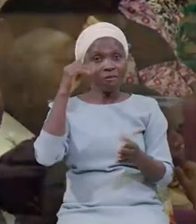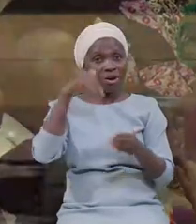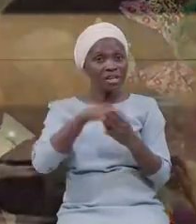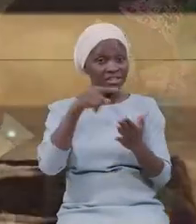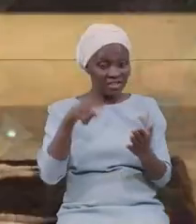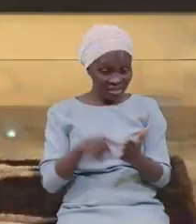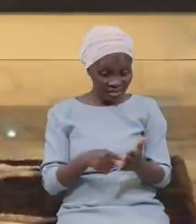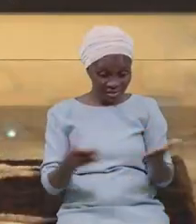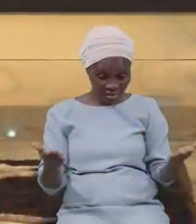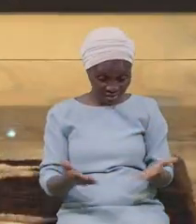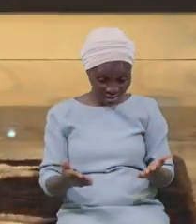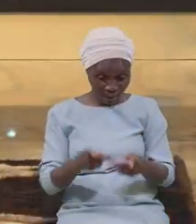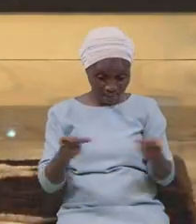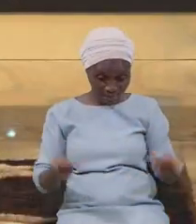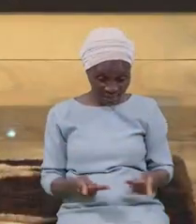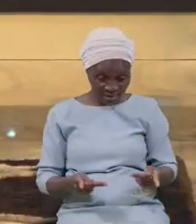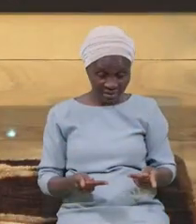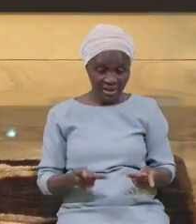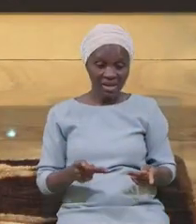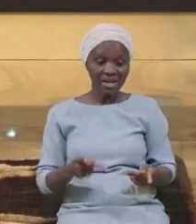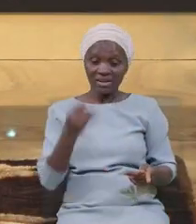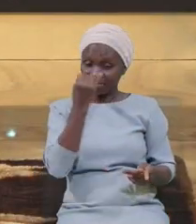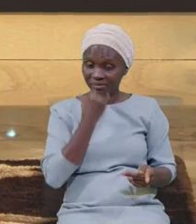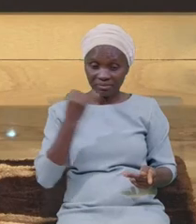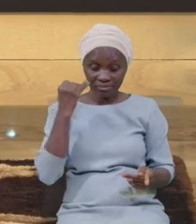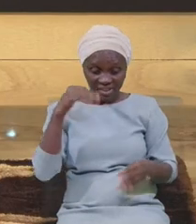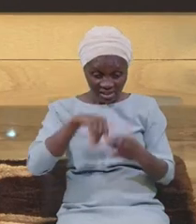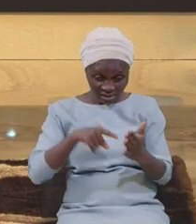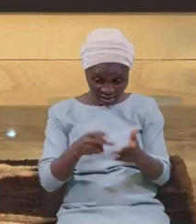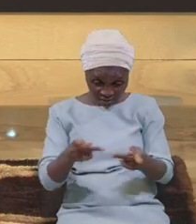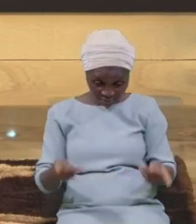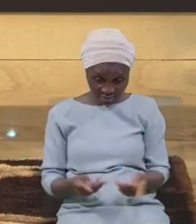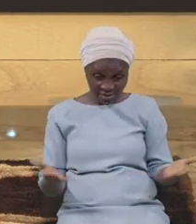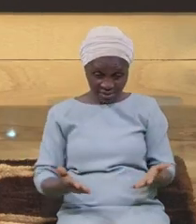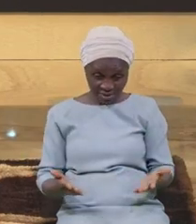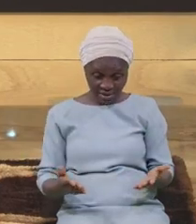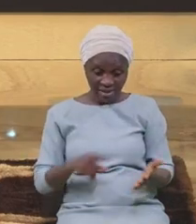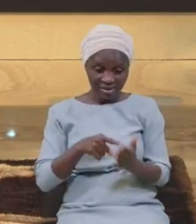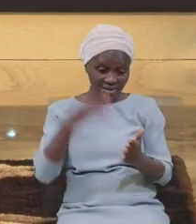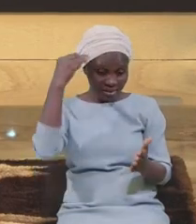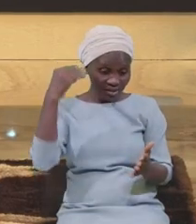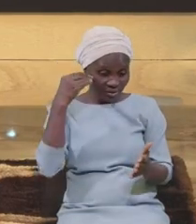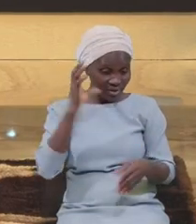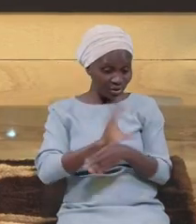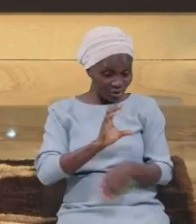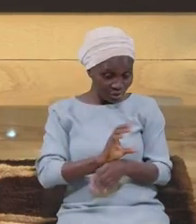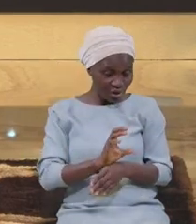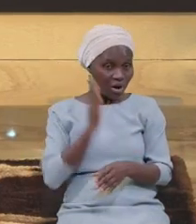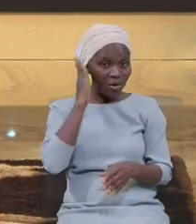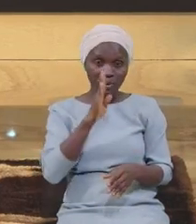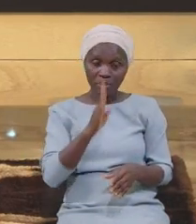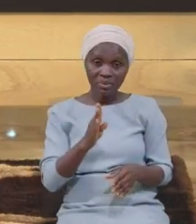Le salut sera sur la montagne de Sion. Le salut sera en ce lieu, au